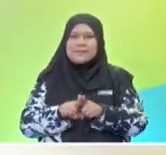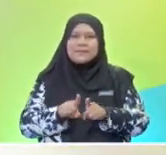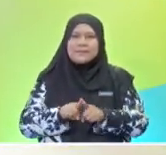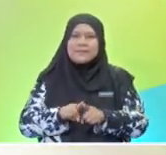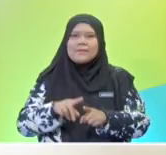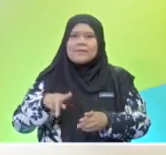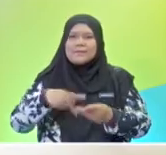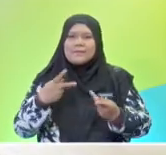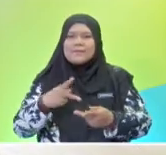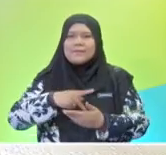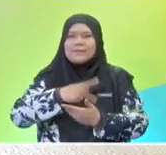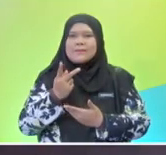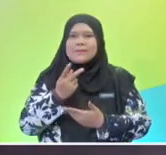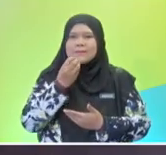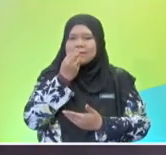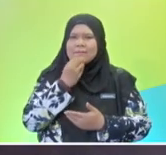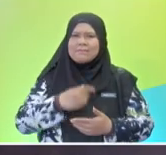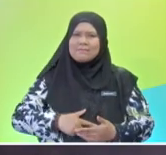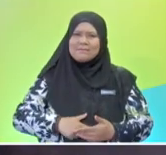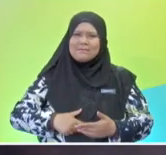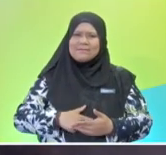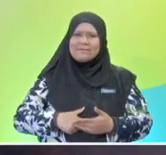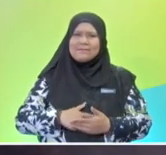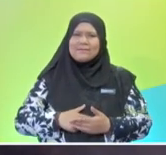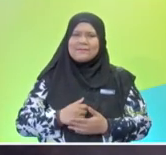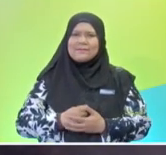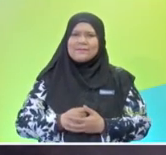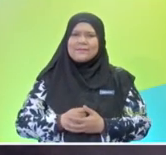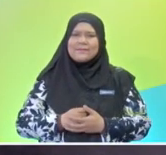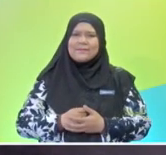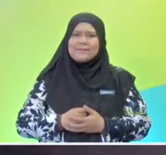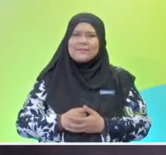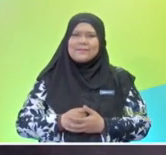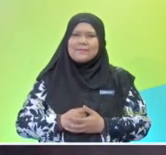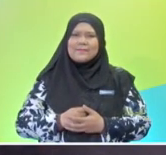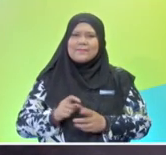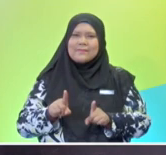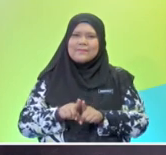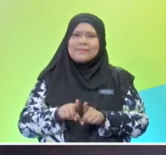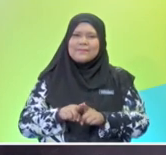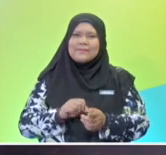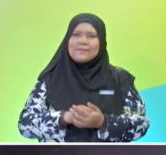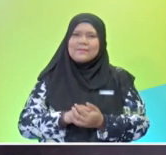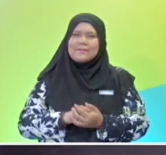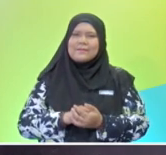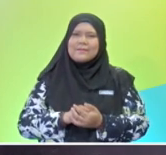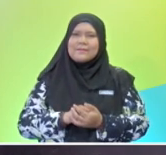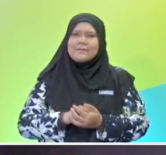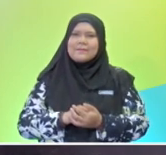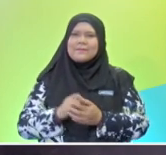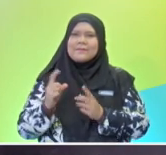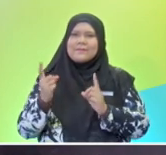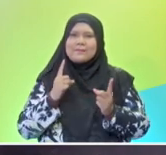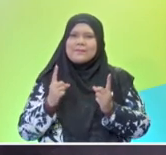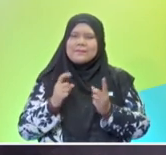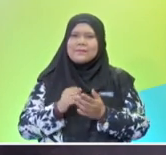keluarga? Lapar, cikgu. Bukan lapar. Kalau saya kita keluar bersama-sama, maknanya saya sedang meluangkan masa